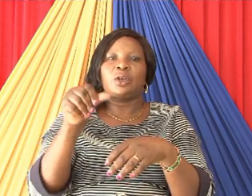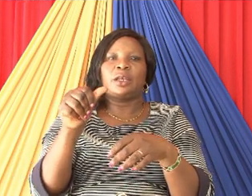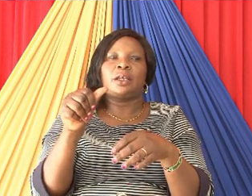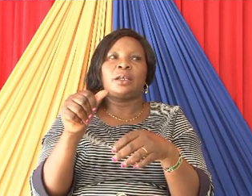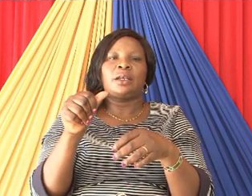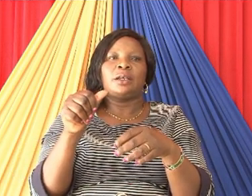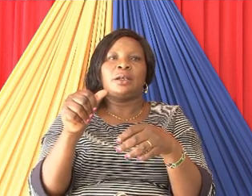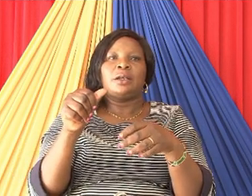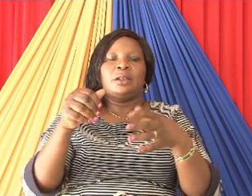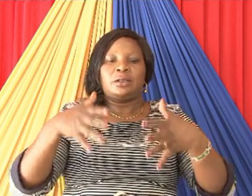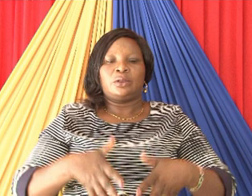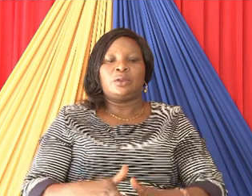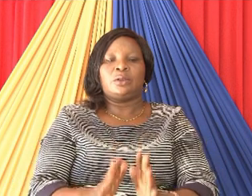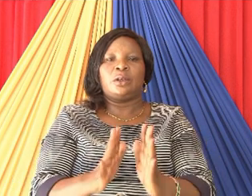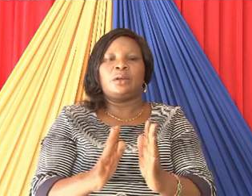zikazaa